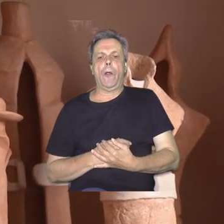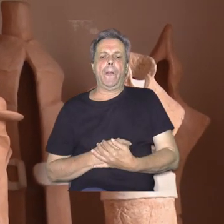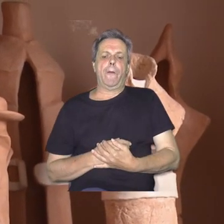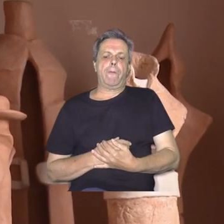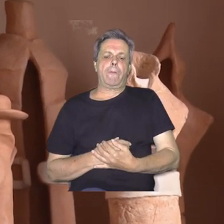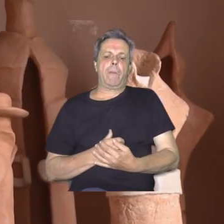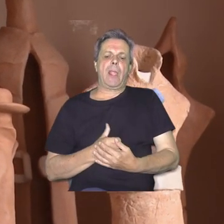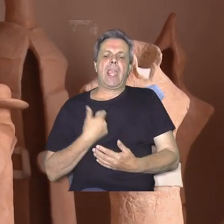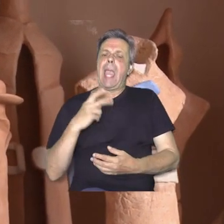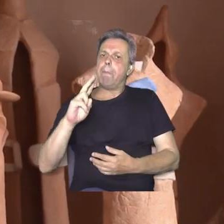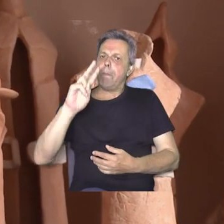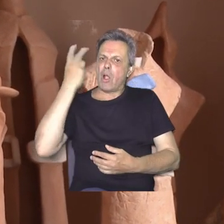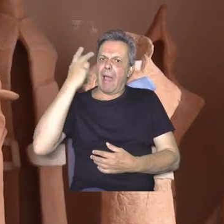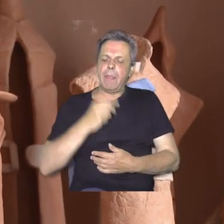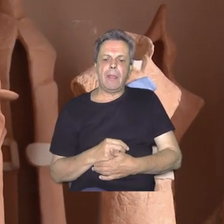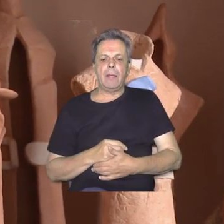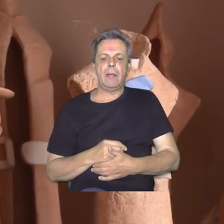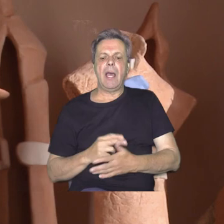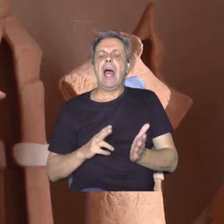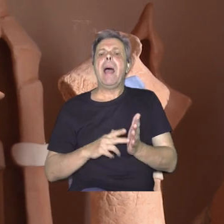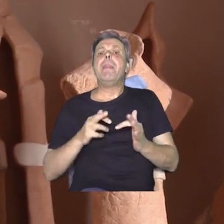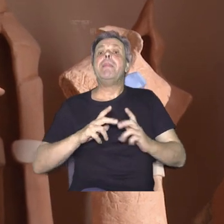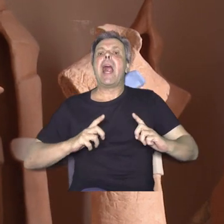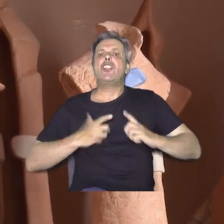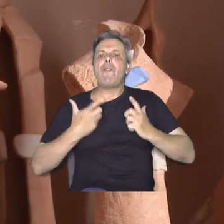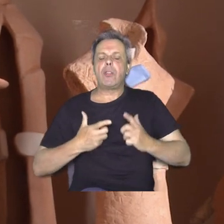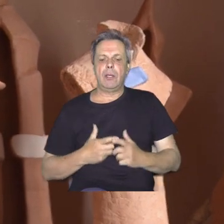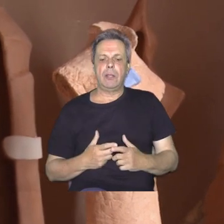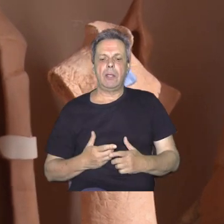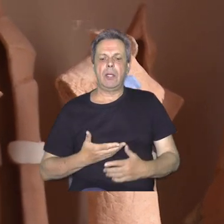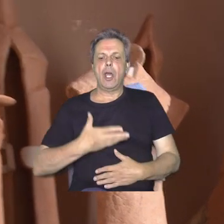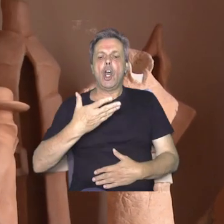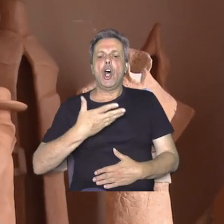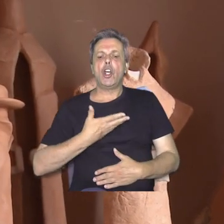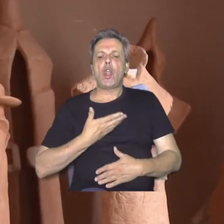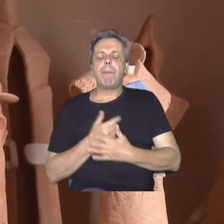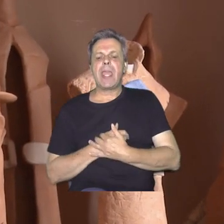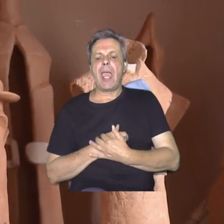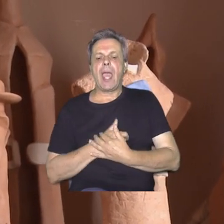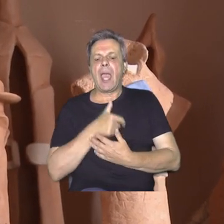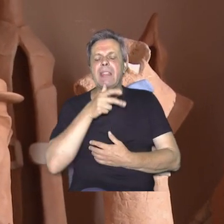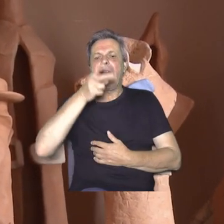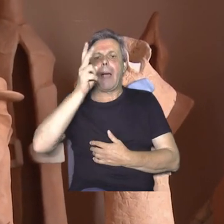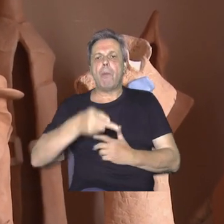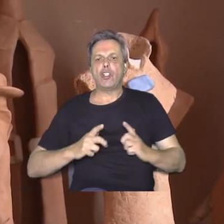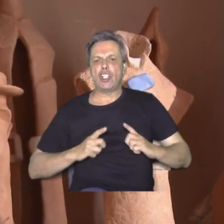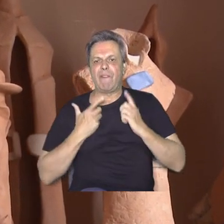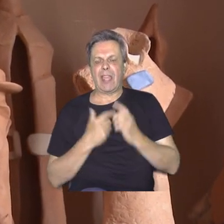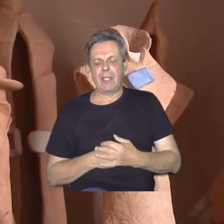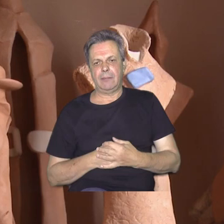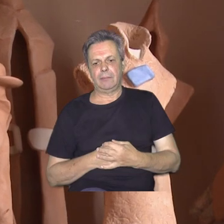je pozvan na život dobije i dar da ga